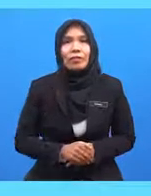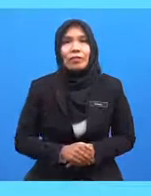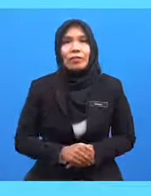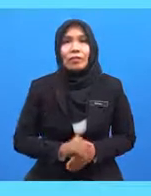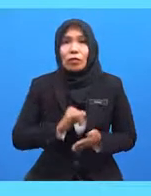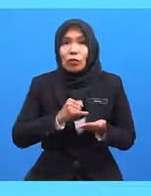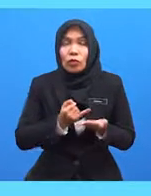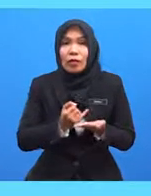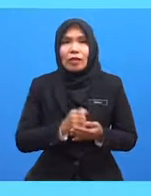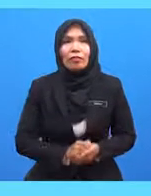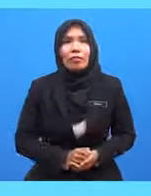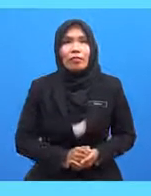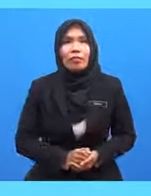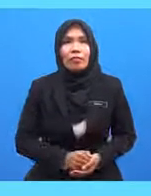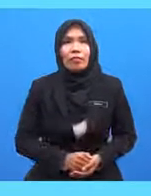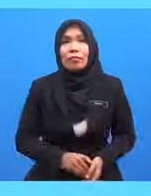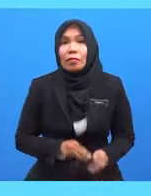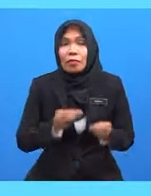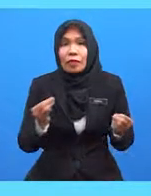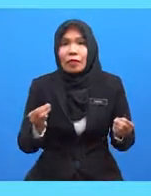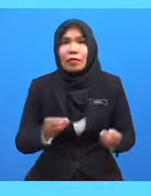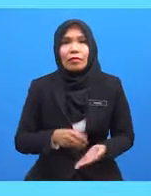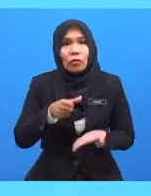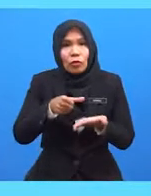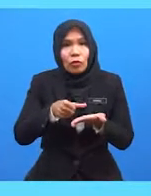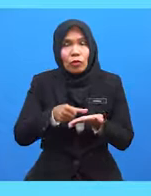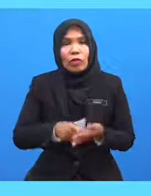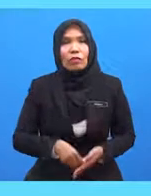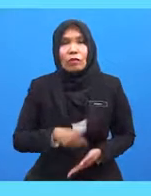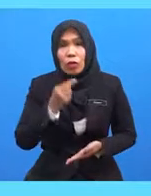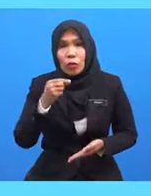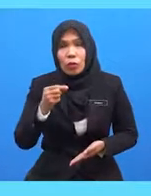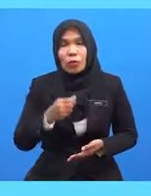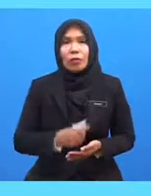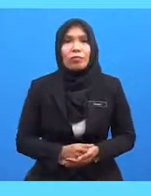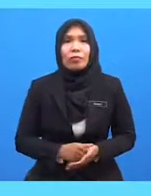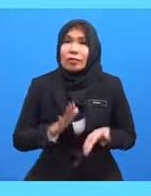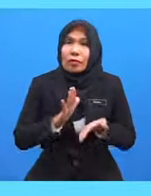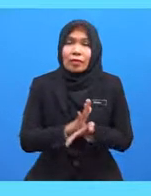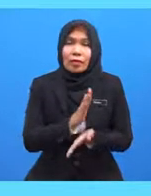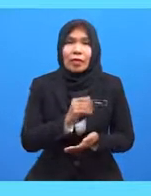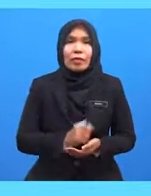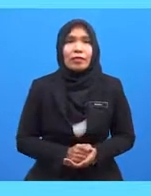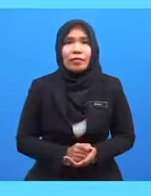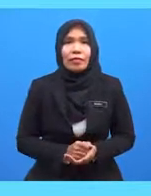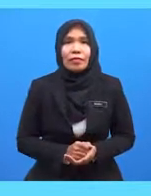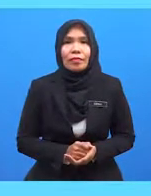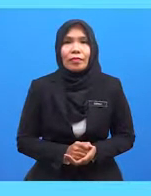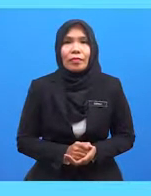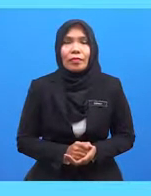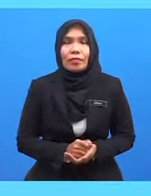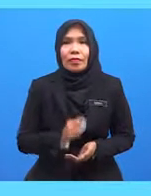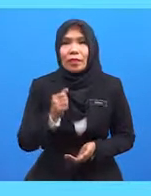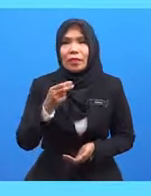majalah, surat, huruf, tawarih, nujum, kertas, tafsir,